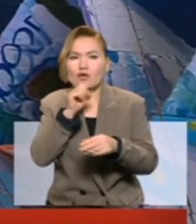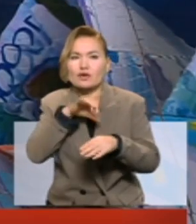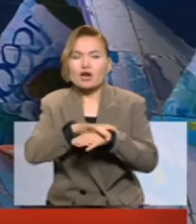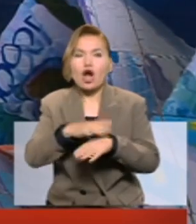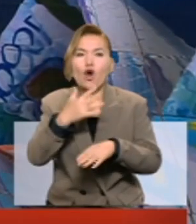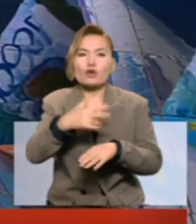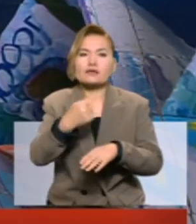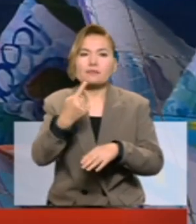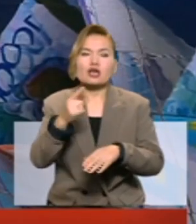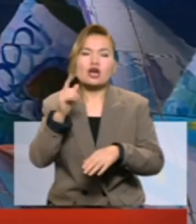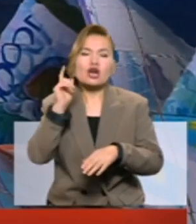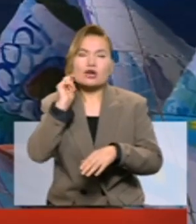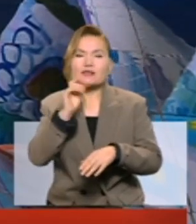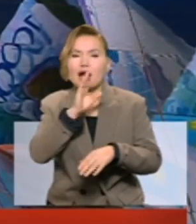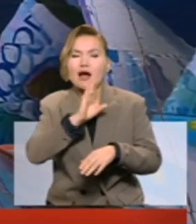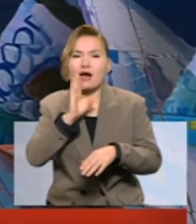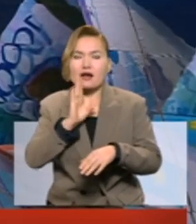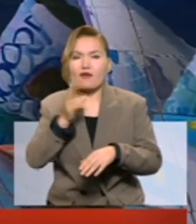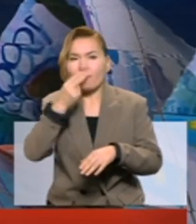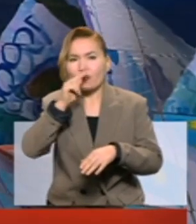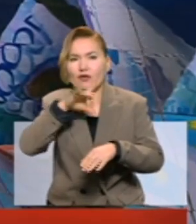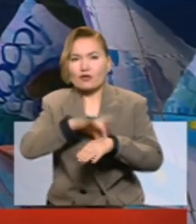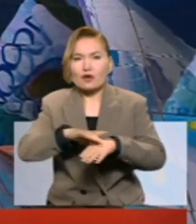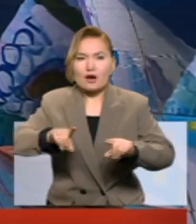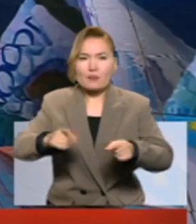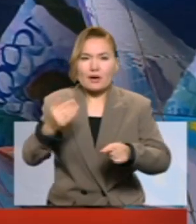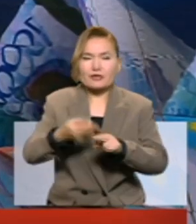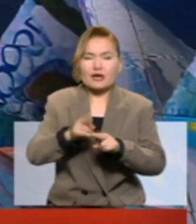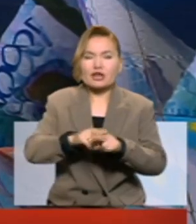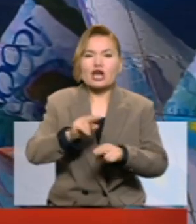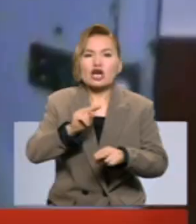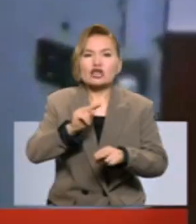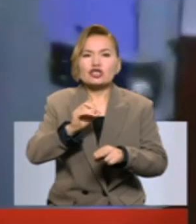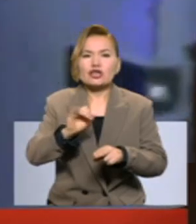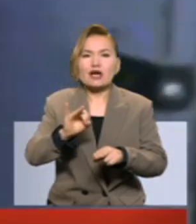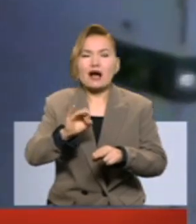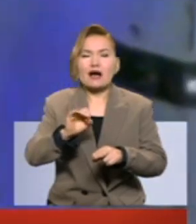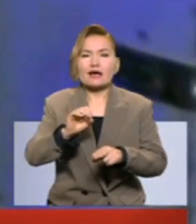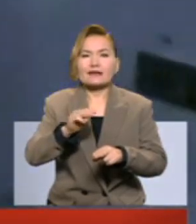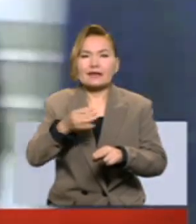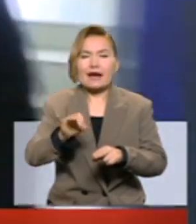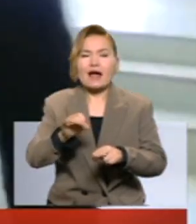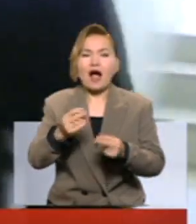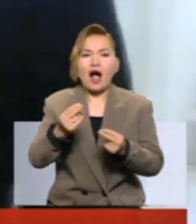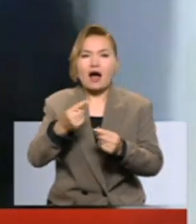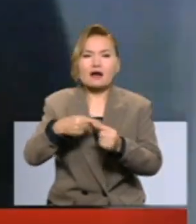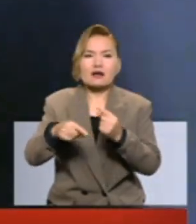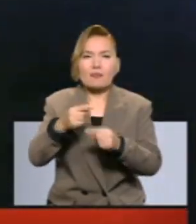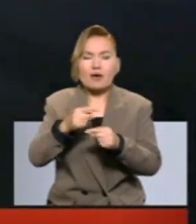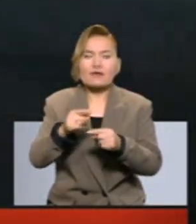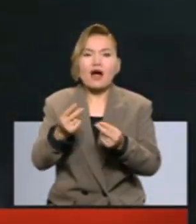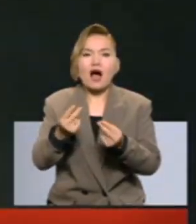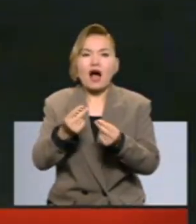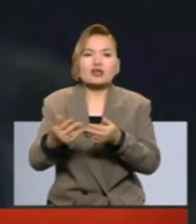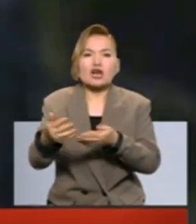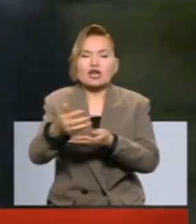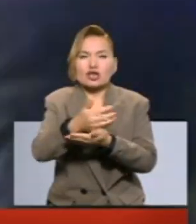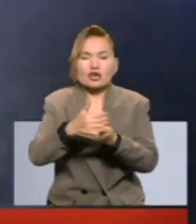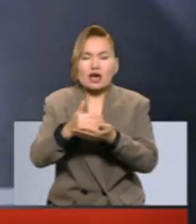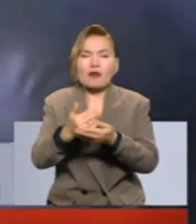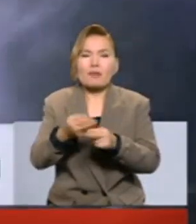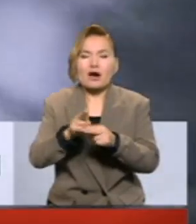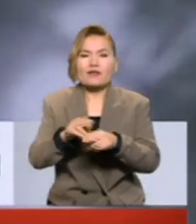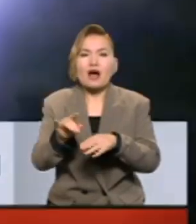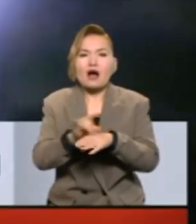жастағы әйелдің іс-әрекеті қазір тергеліп жатыр. Ол Чиатай қаржы пирамидасын басқарып, жұртты шетелдік компанияға